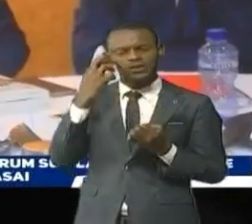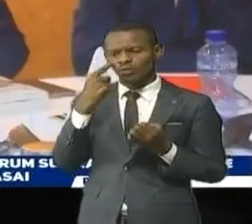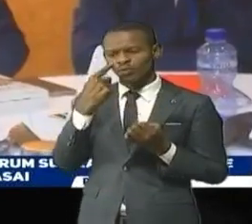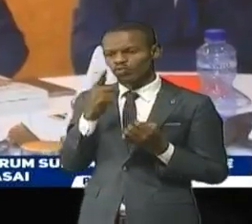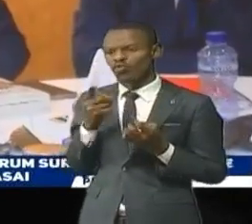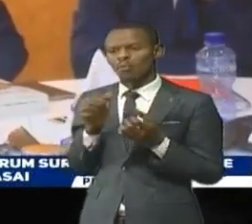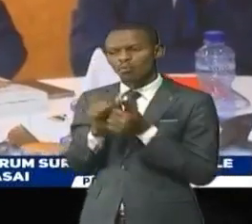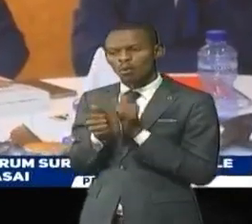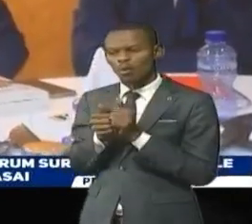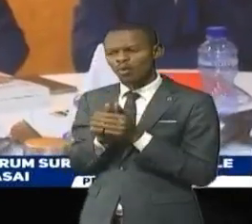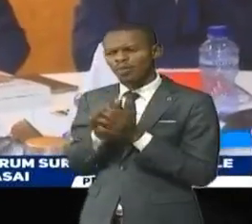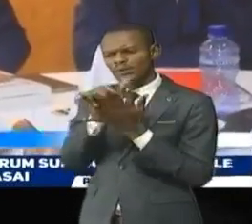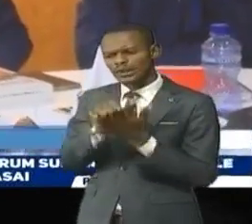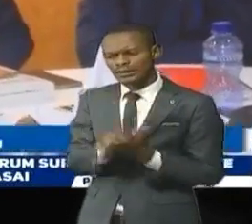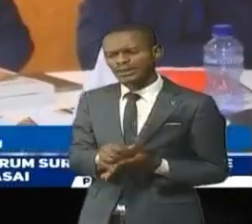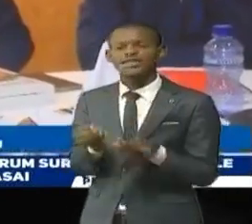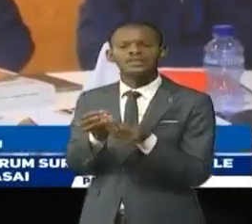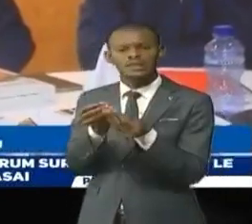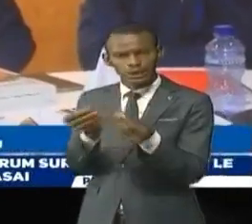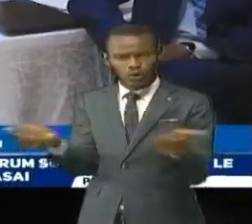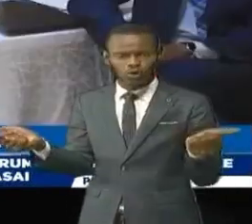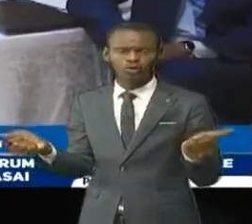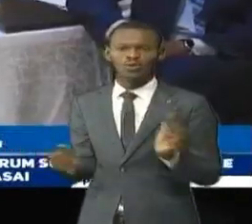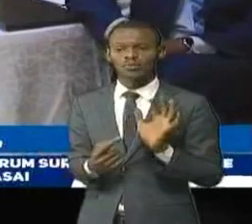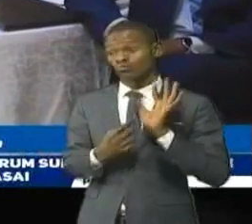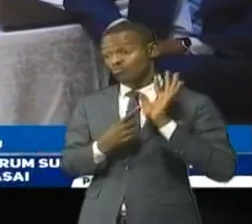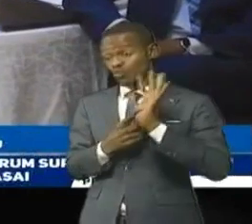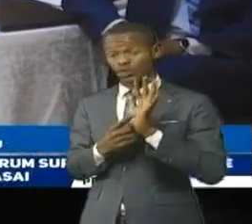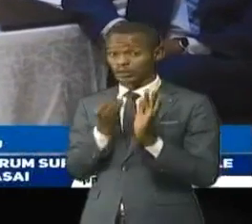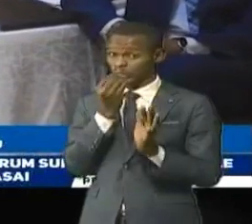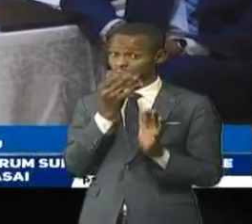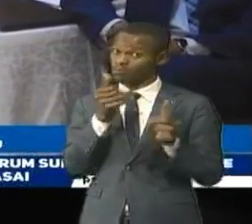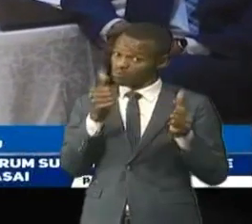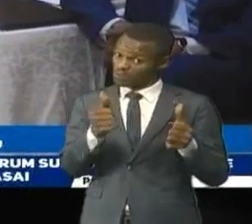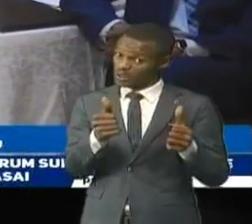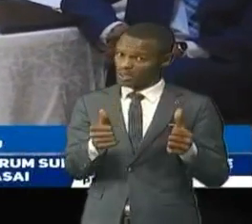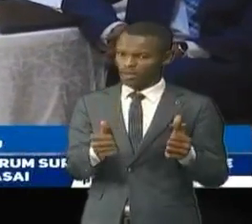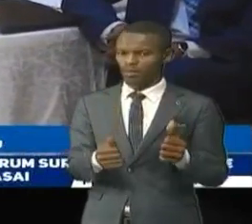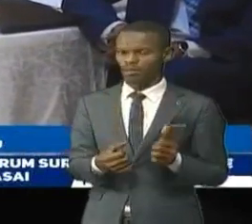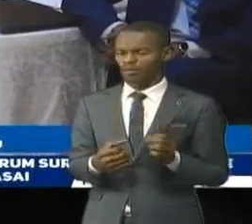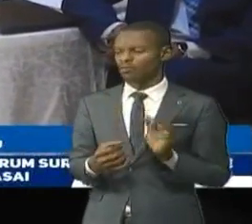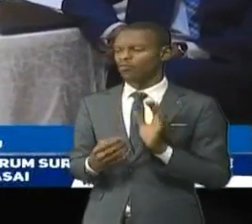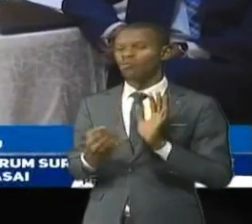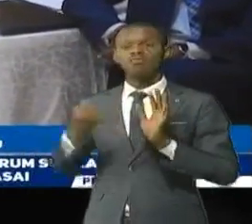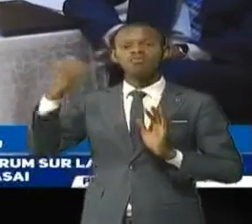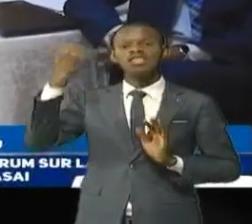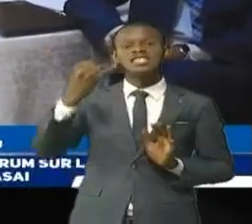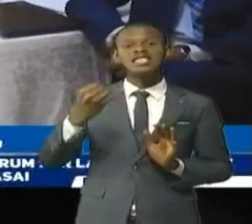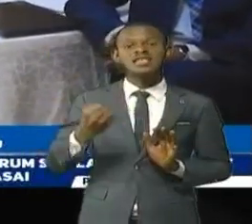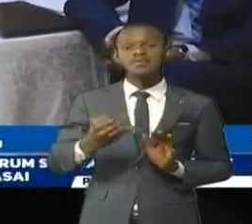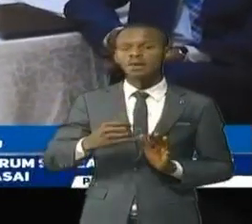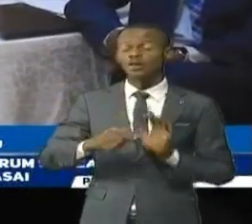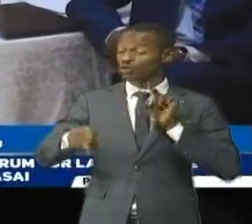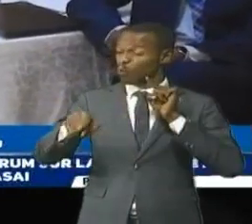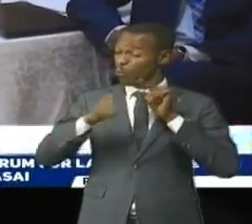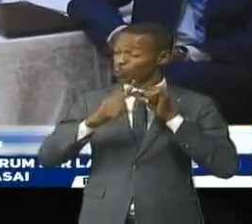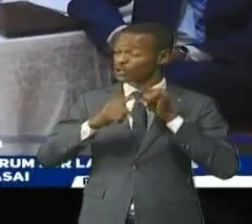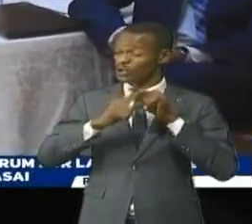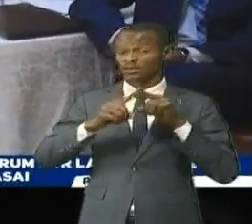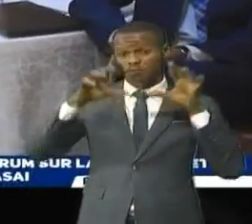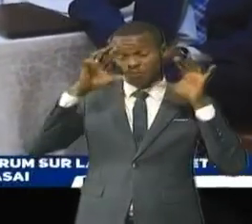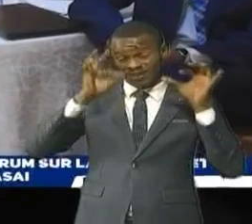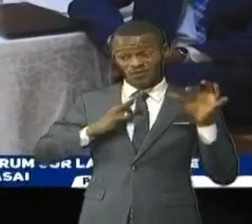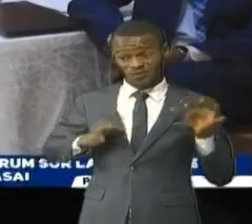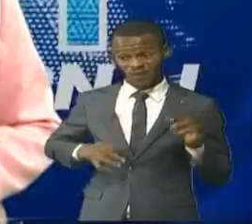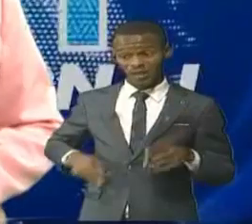en offrant aussi un bel exemple patriotique afin de bien vendre l'image positive du chef de l'État Félix-Antoine